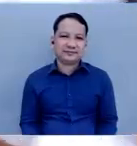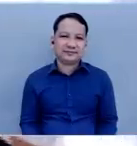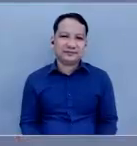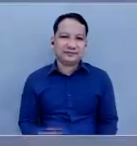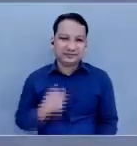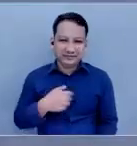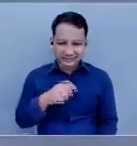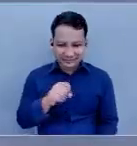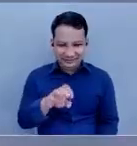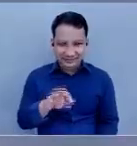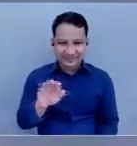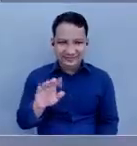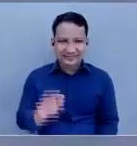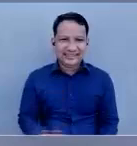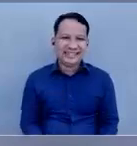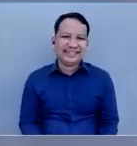ko.